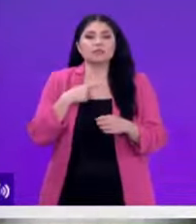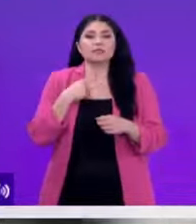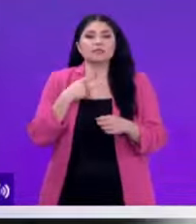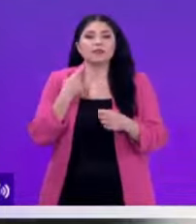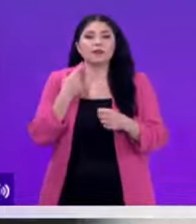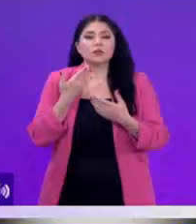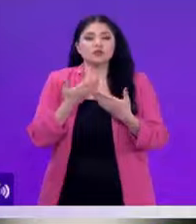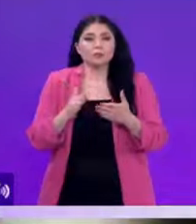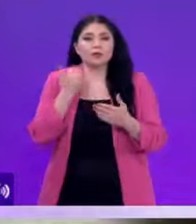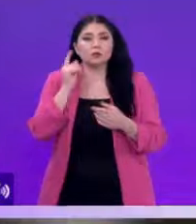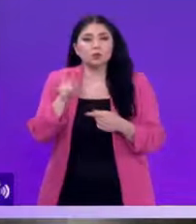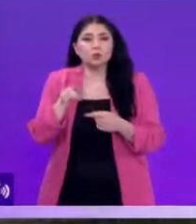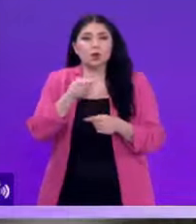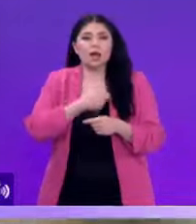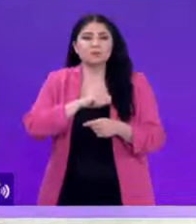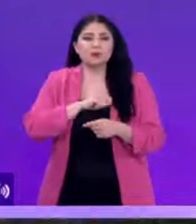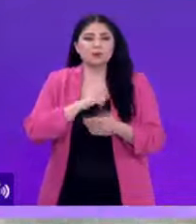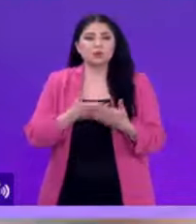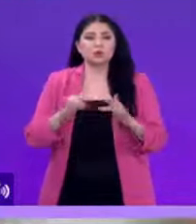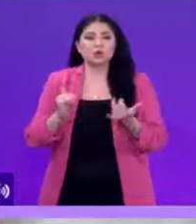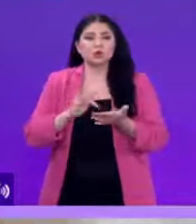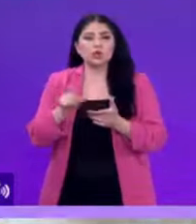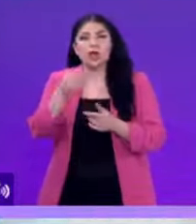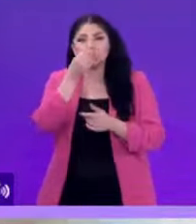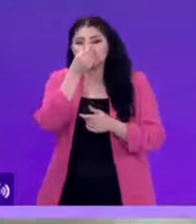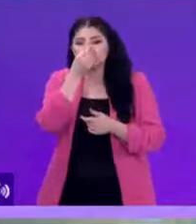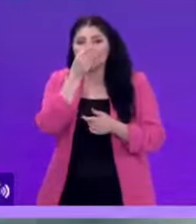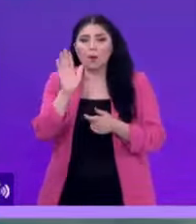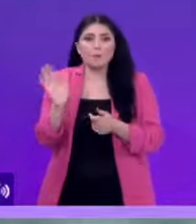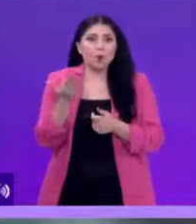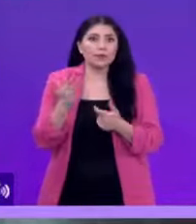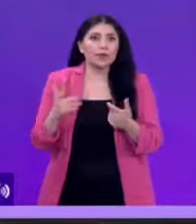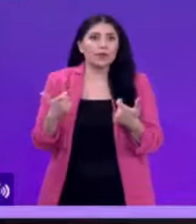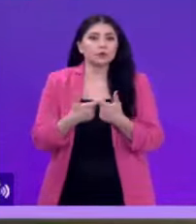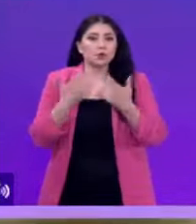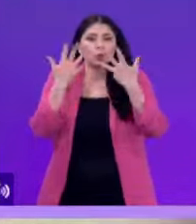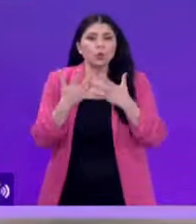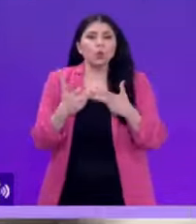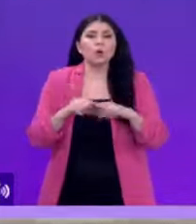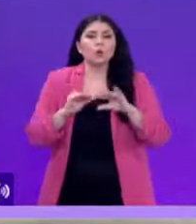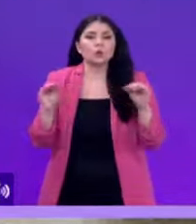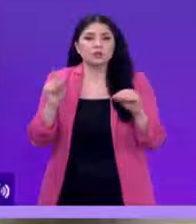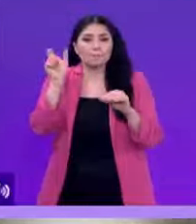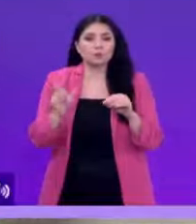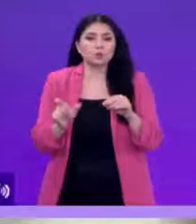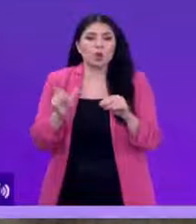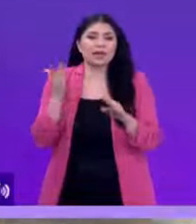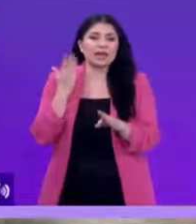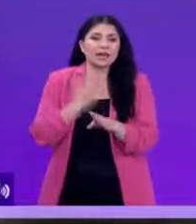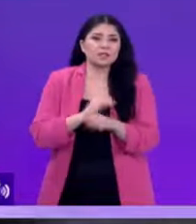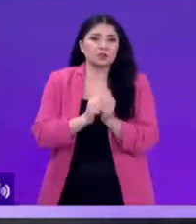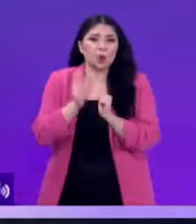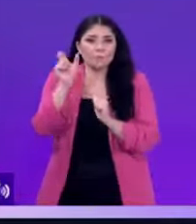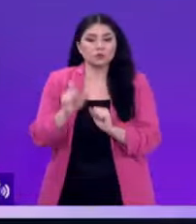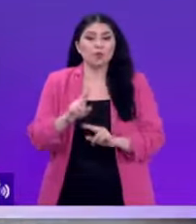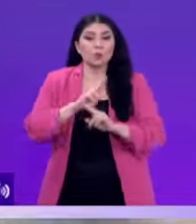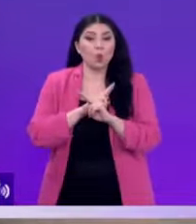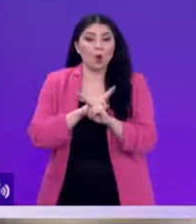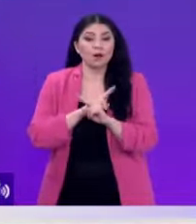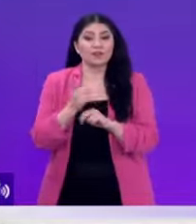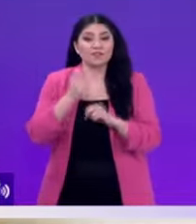suspiciunea, ca inspectorat pentru situații de urgență, că există un număr foarte mare de răniți sau persoane decedate.